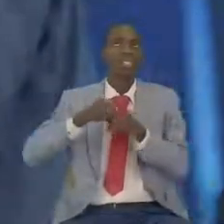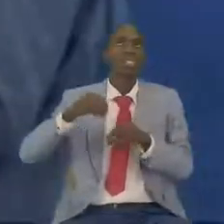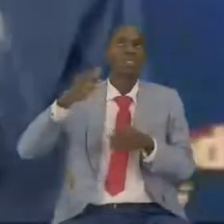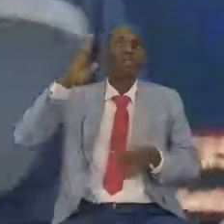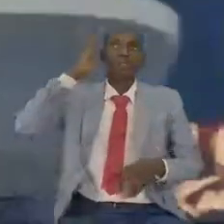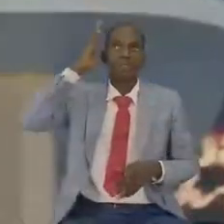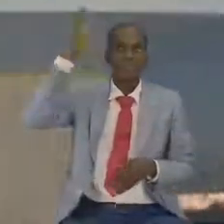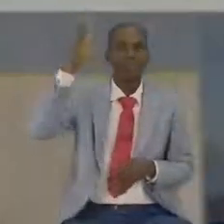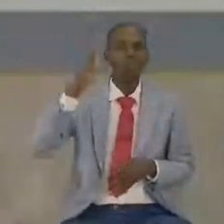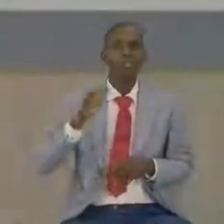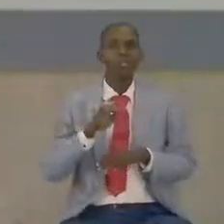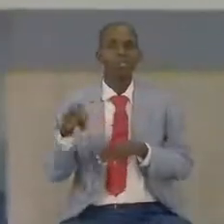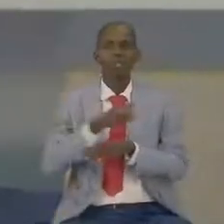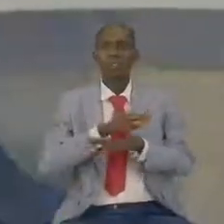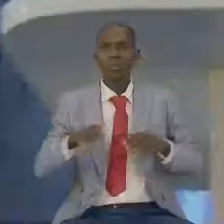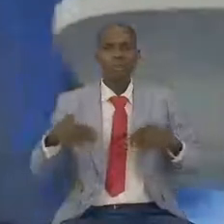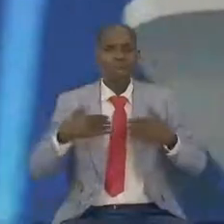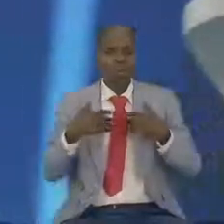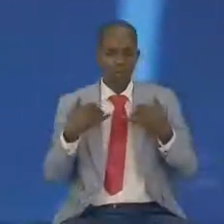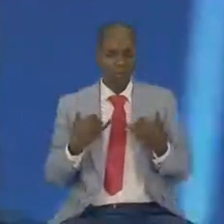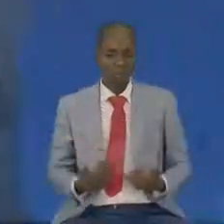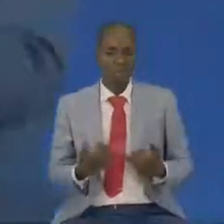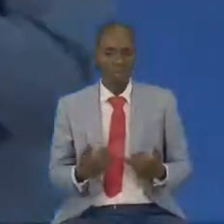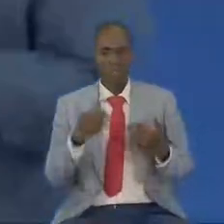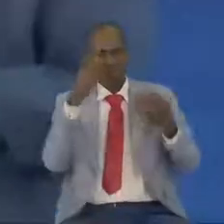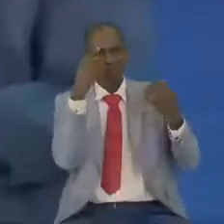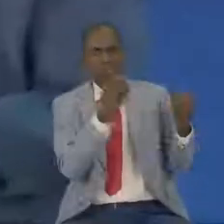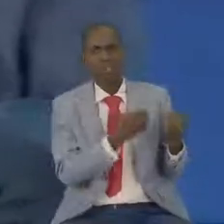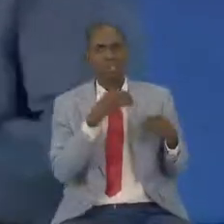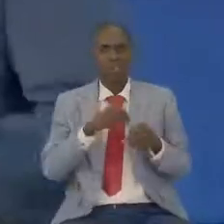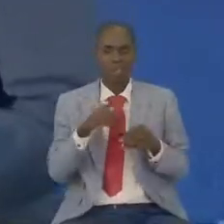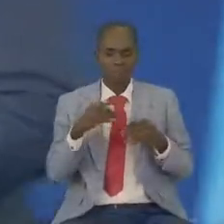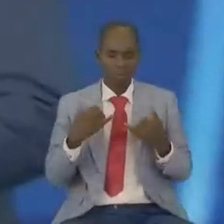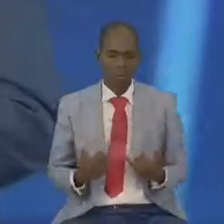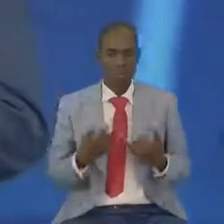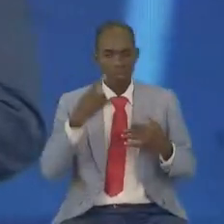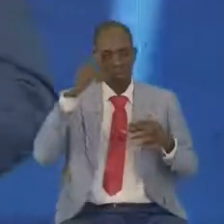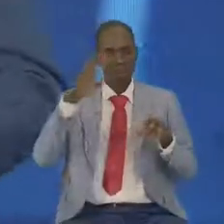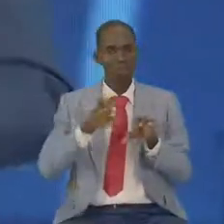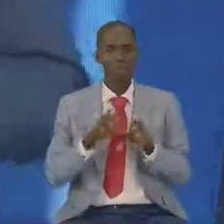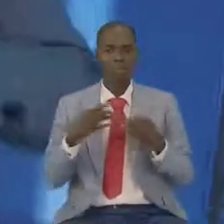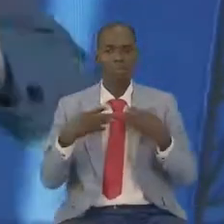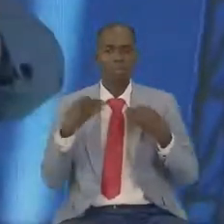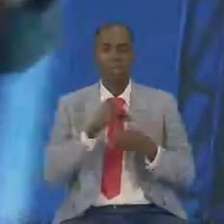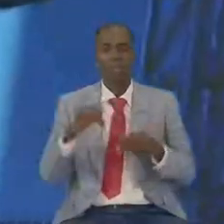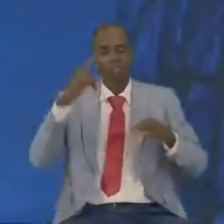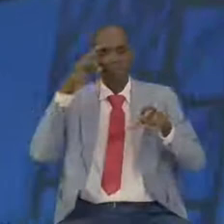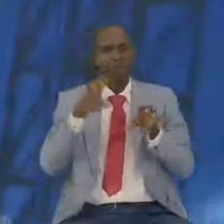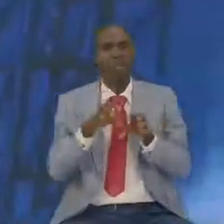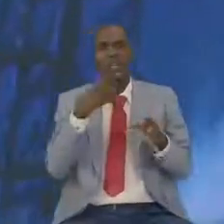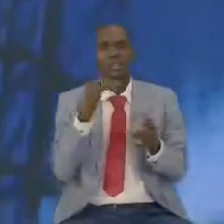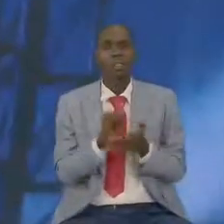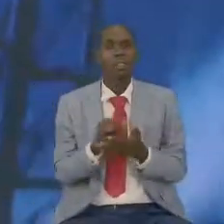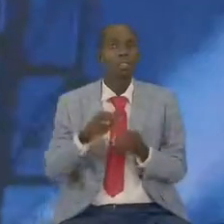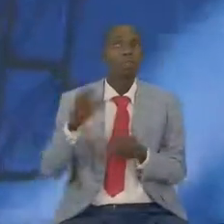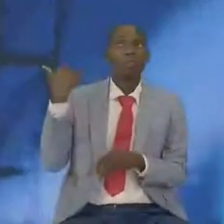pas la foi actuelle à l'alliance actuelle, l'alliance de guérison. Et ils disent, par le